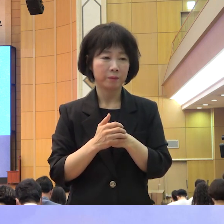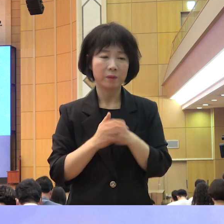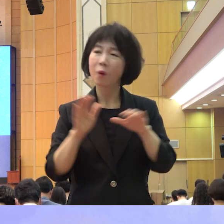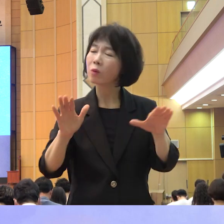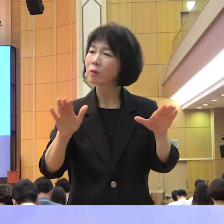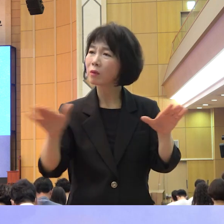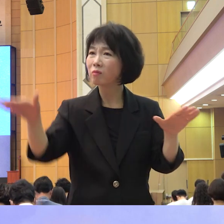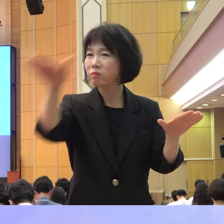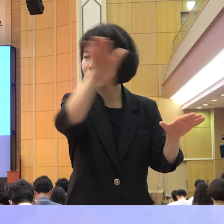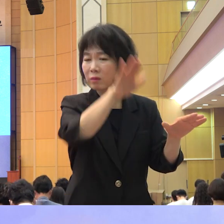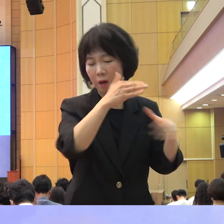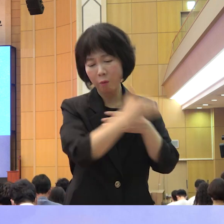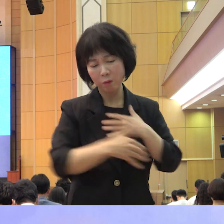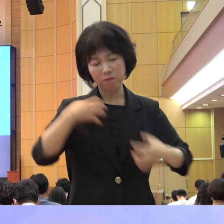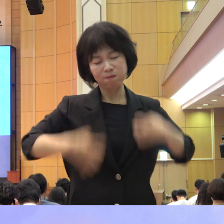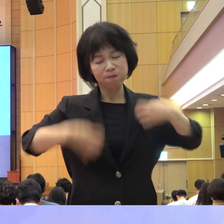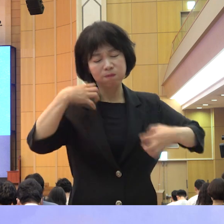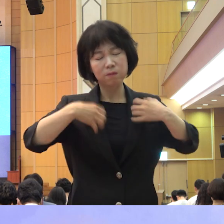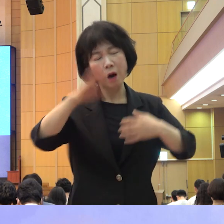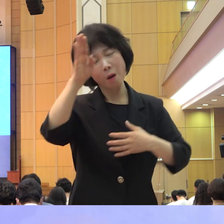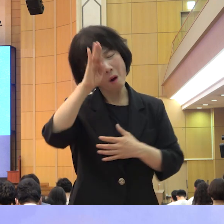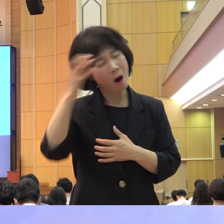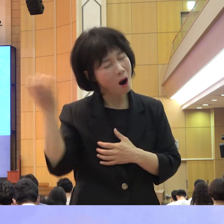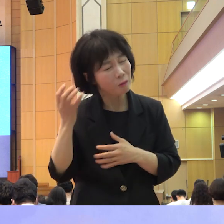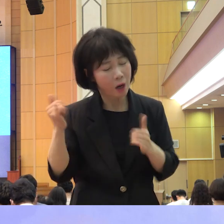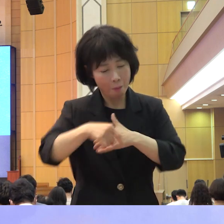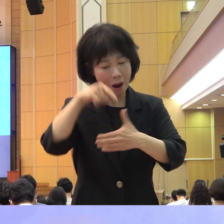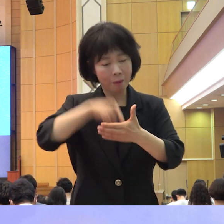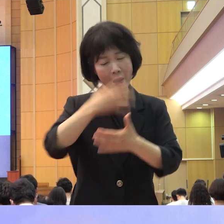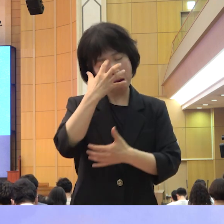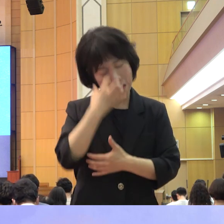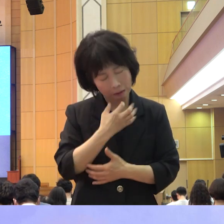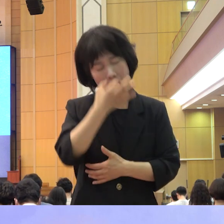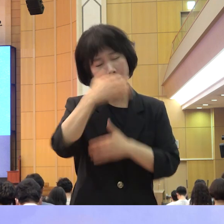몸이 불편하고 마음이 힘들고